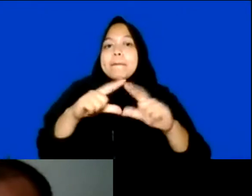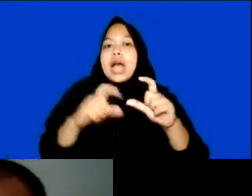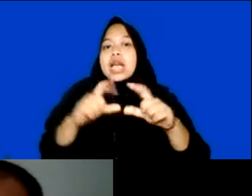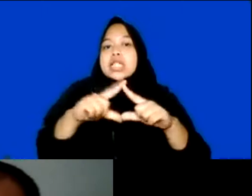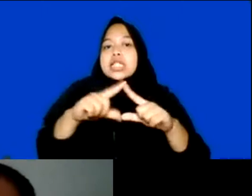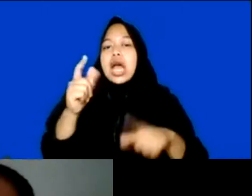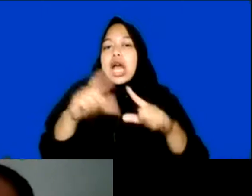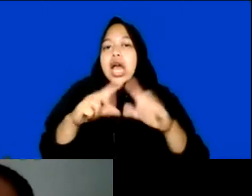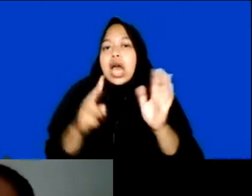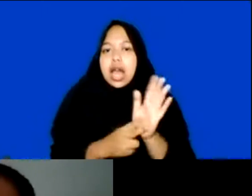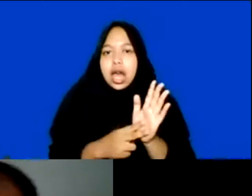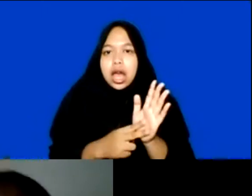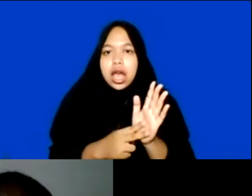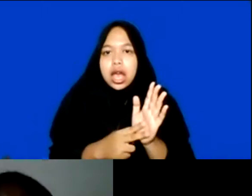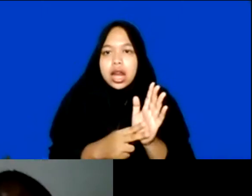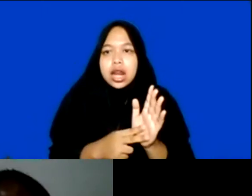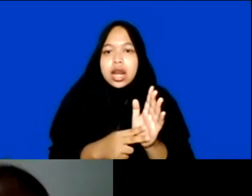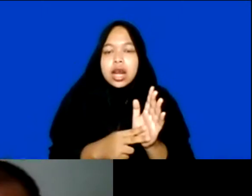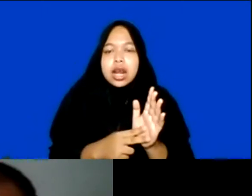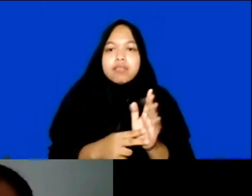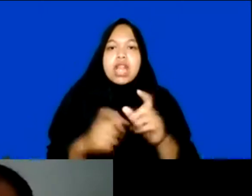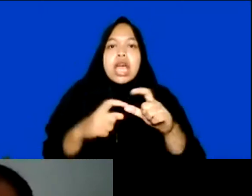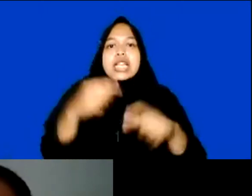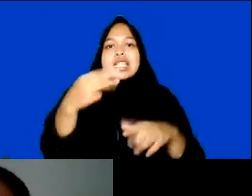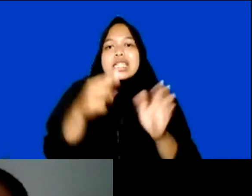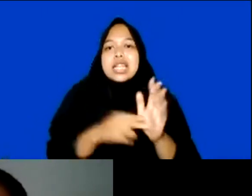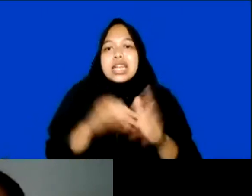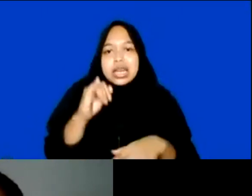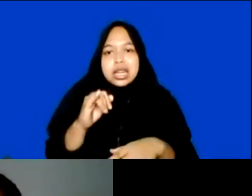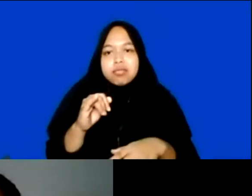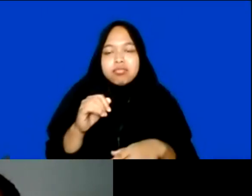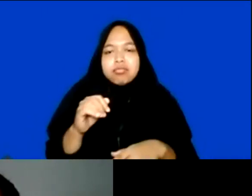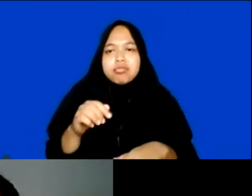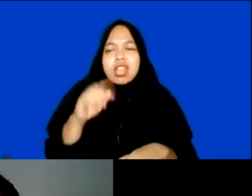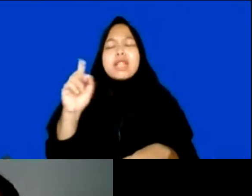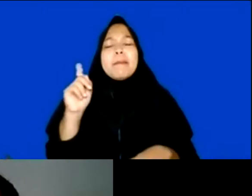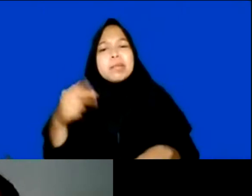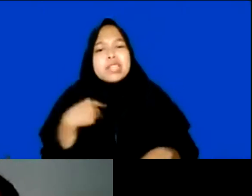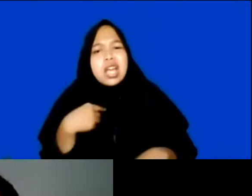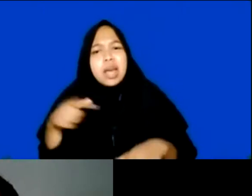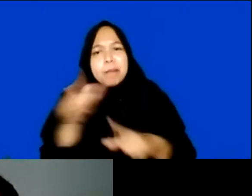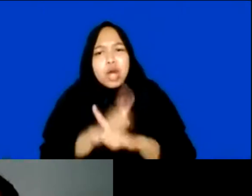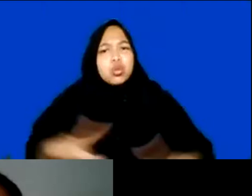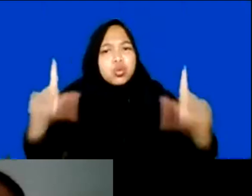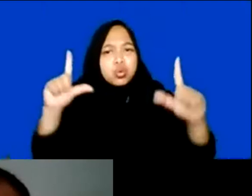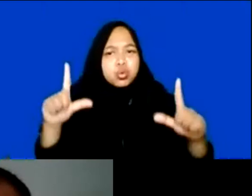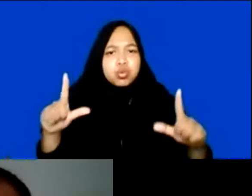saja lulus dari universitas dan masih pemuda sekali, seperti itu, Mas Kire.